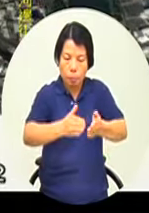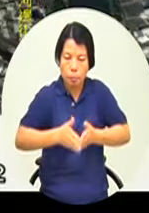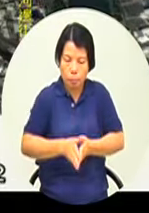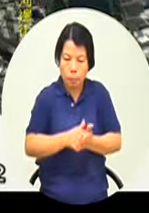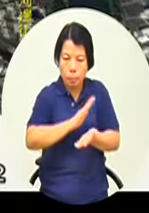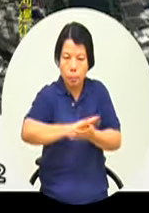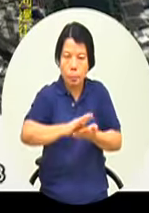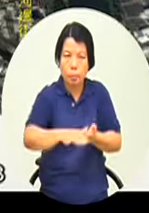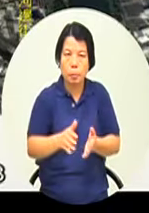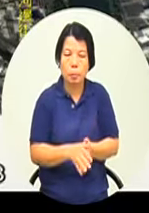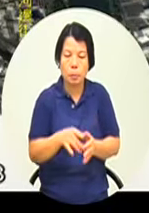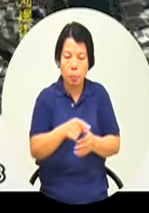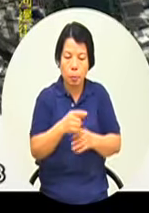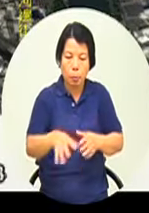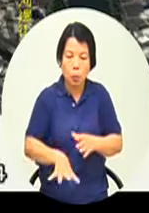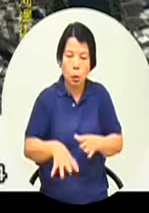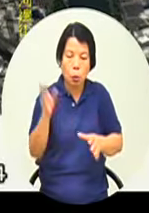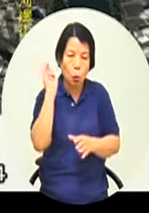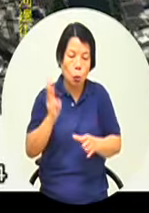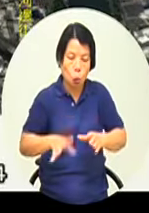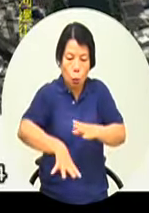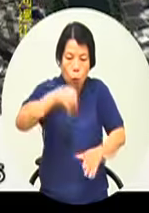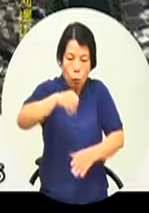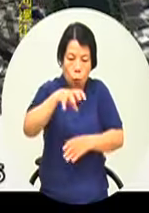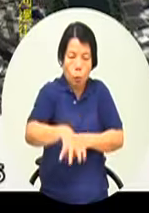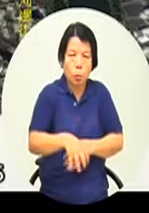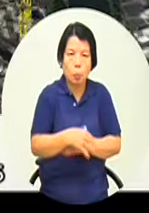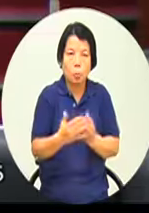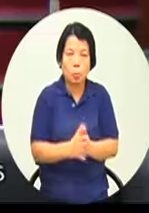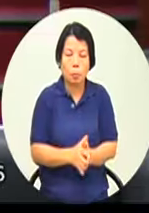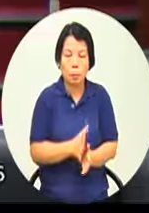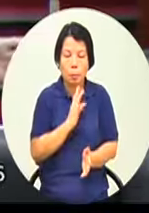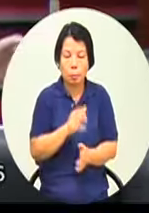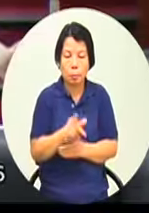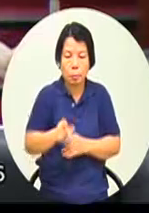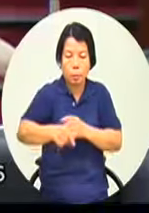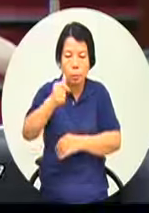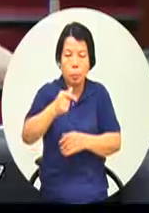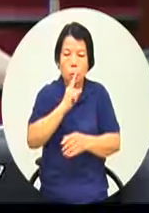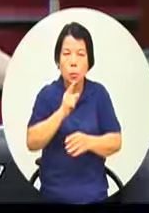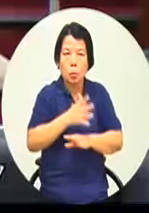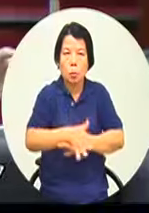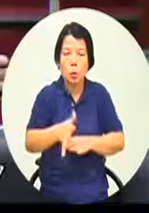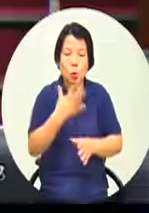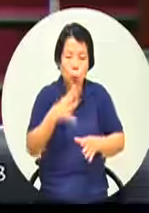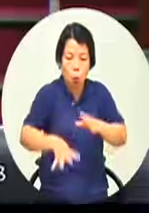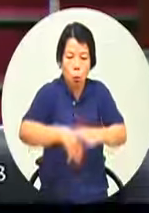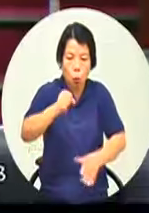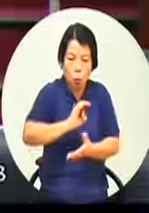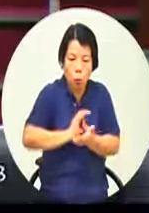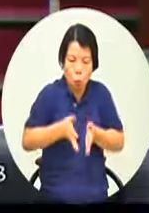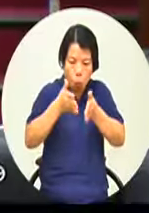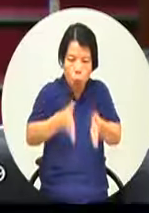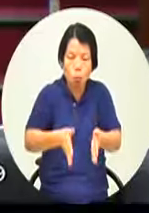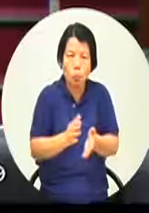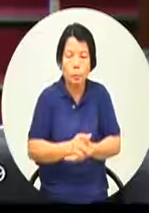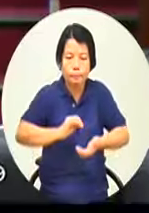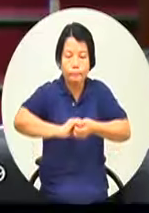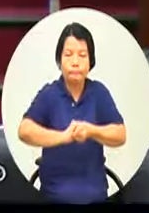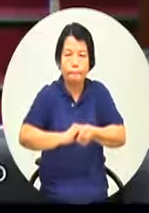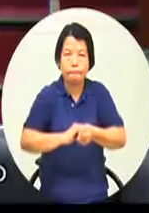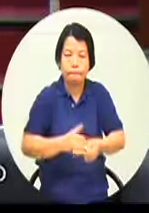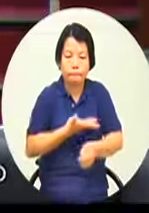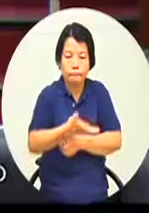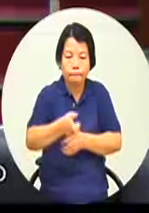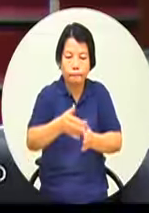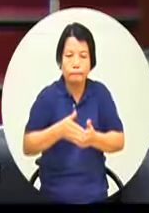那到底我们这个抽水站，就像刚刚局长有提到，我们如果用这种抽水式的排水，必须是要让它